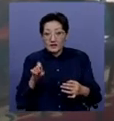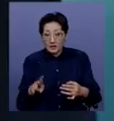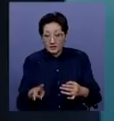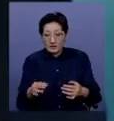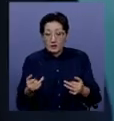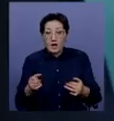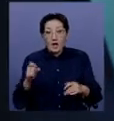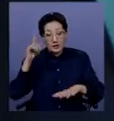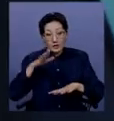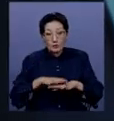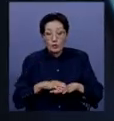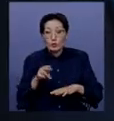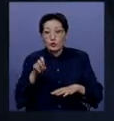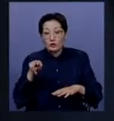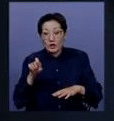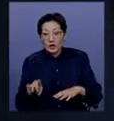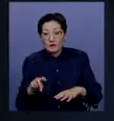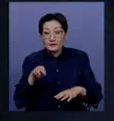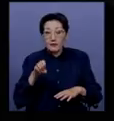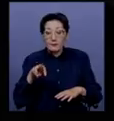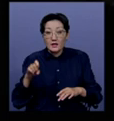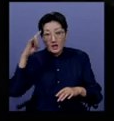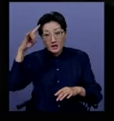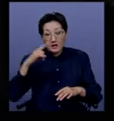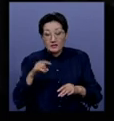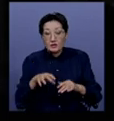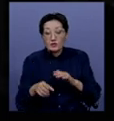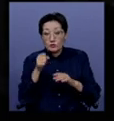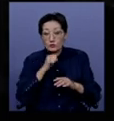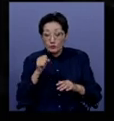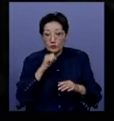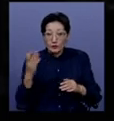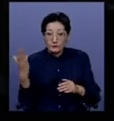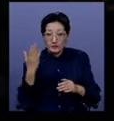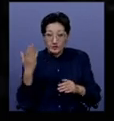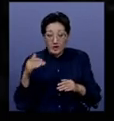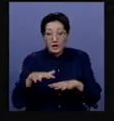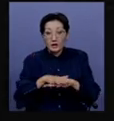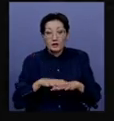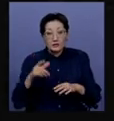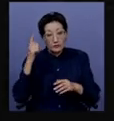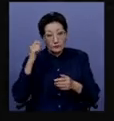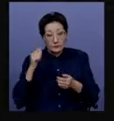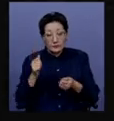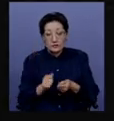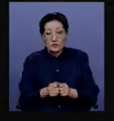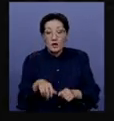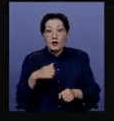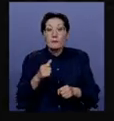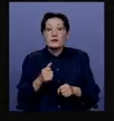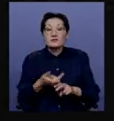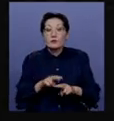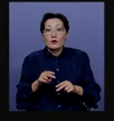Дайырбек, Әкім, Құдалар, Тамада ісі, Қазақша тонау фильмдері арқылы қазақ көрерменнің есінде қалған. Сондай ақ Бастық